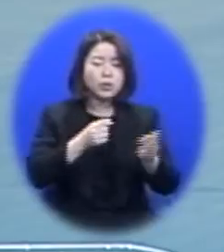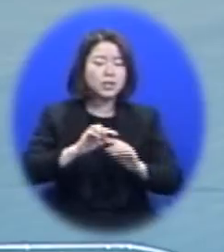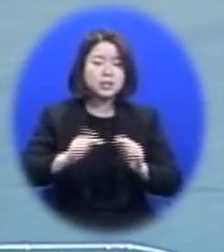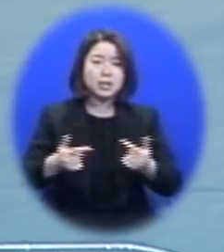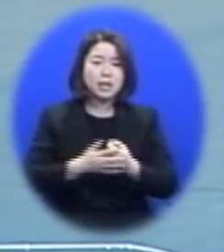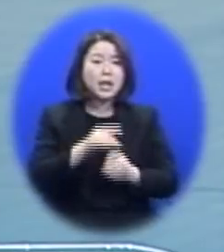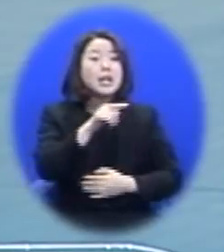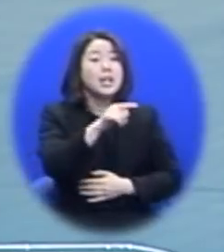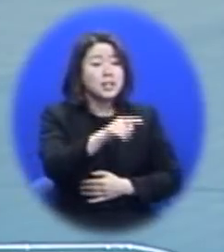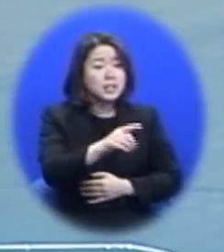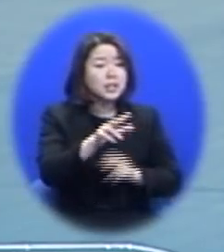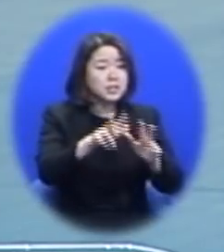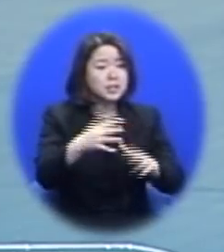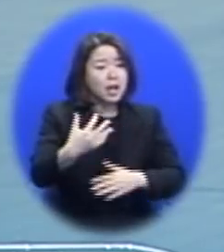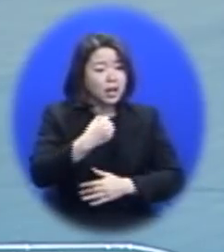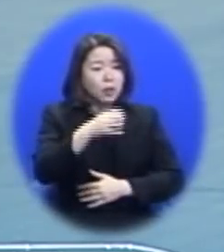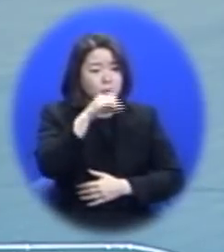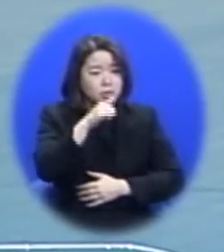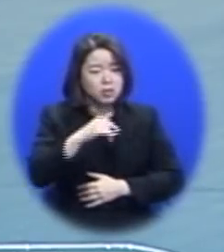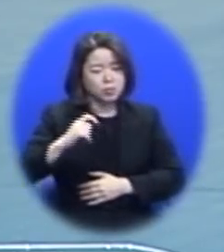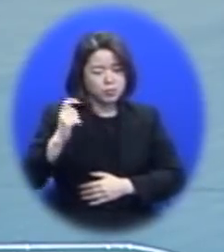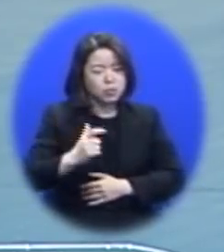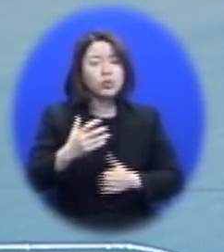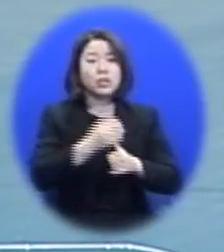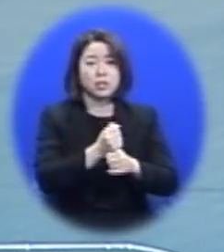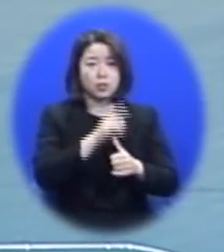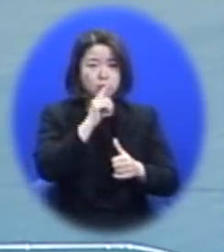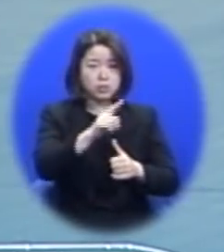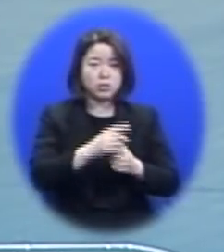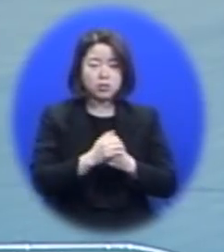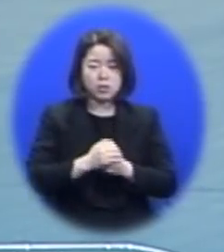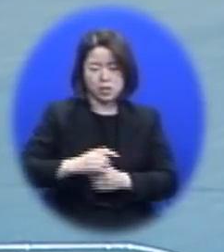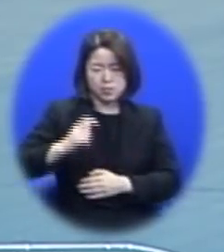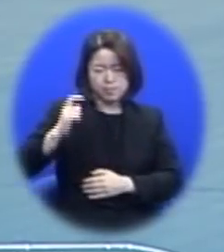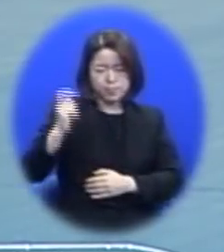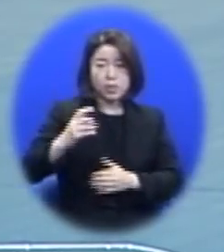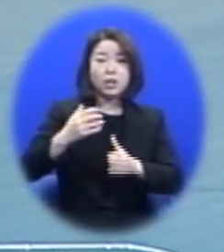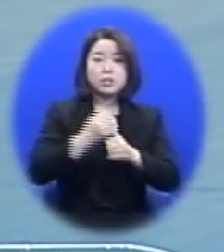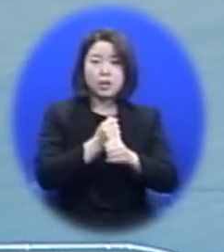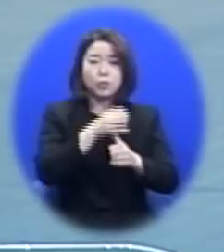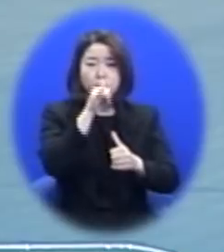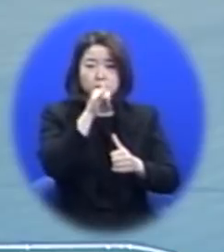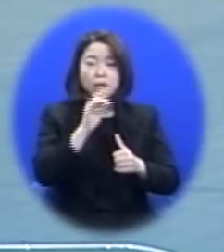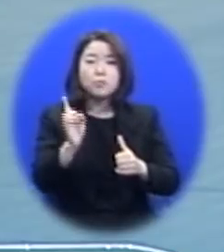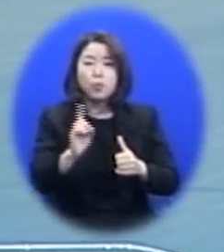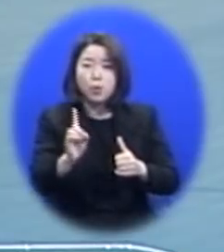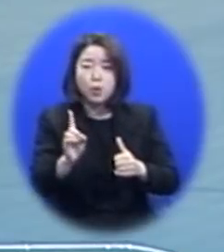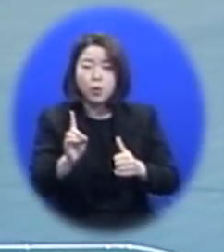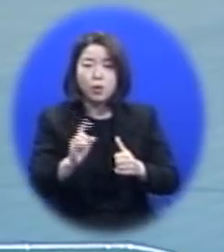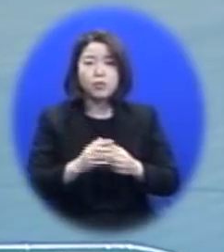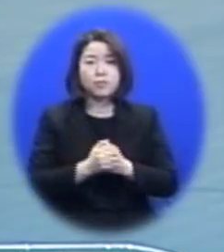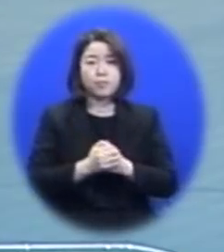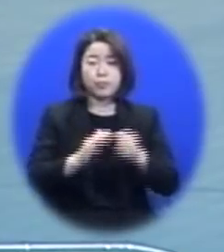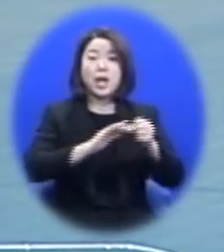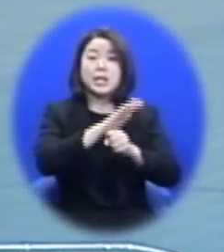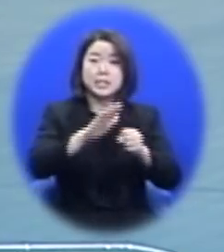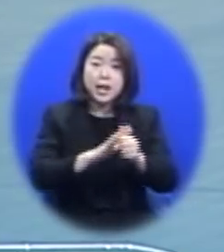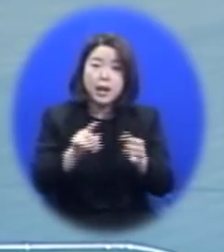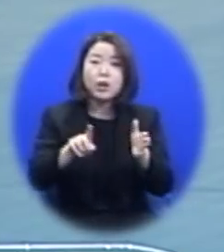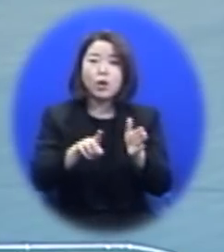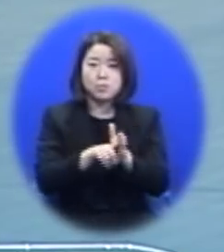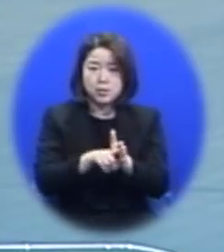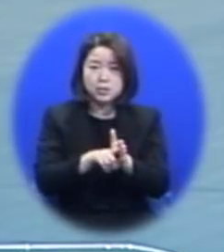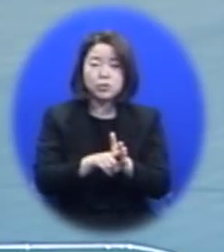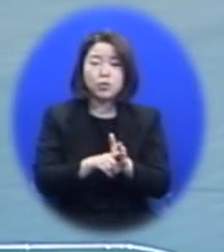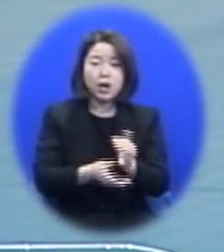지금 가지고 있는 것을 굳게 잡고 있어. 이 굳게 잡고 있어야 될 가지고 있는 게 뭡니까? 사랑과